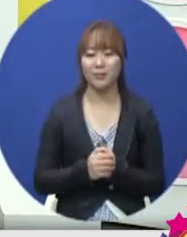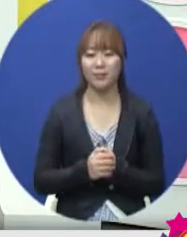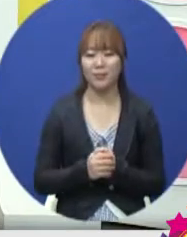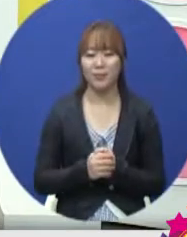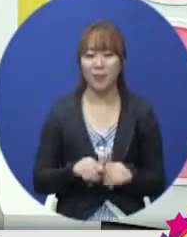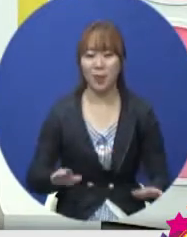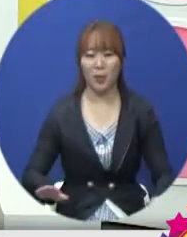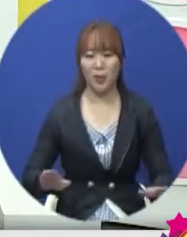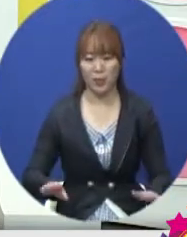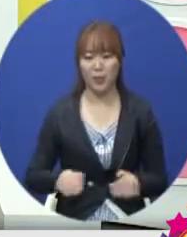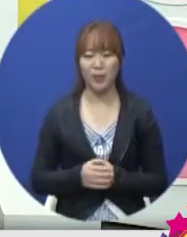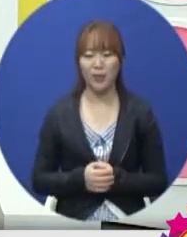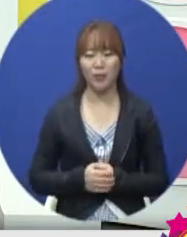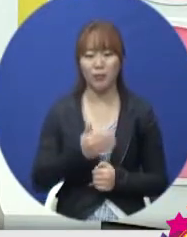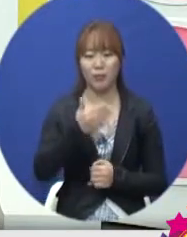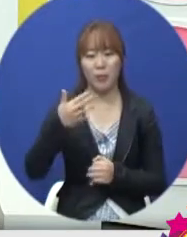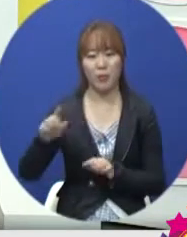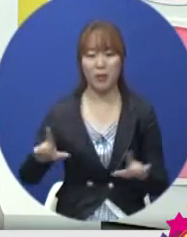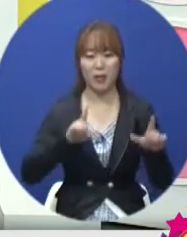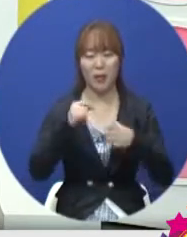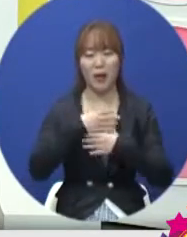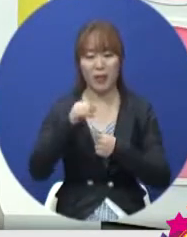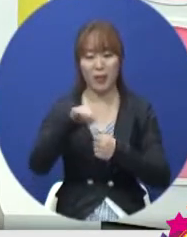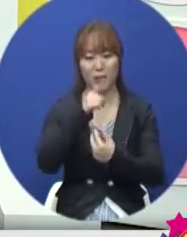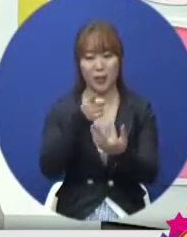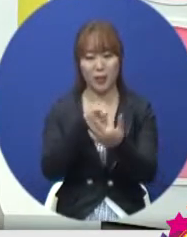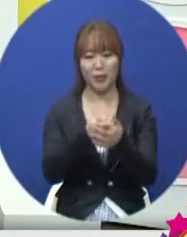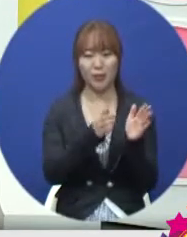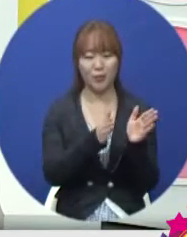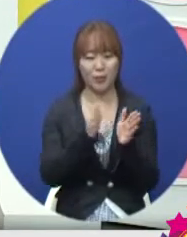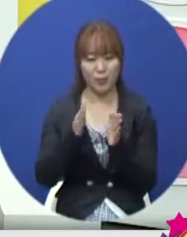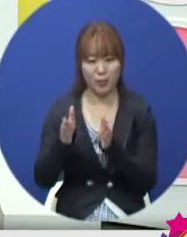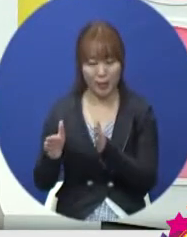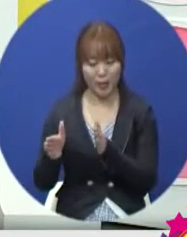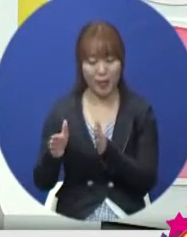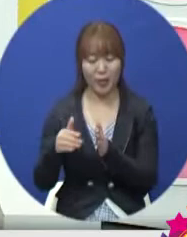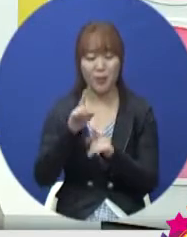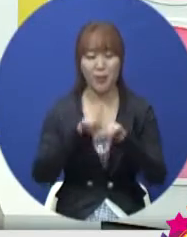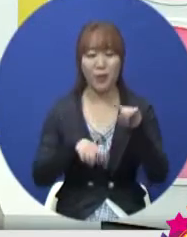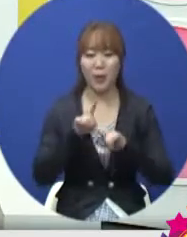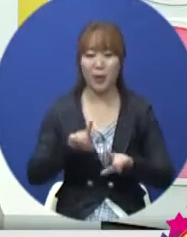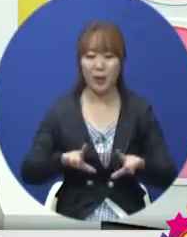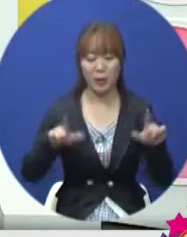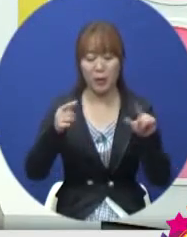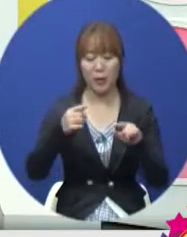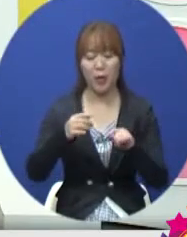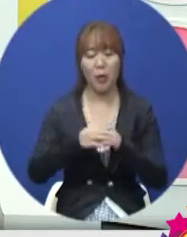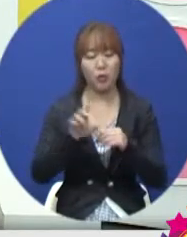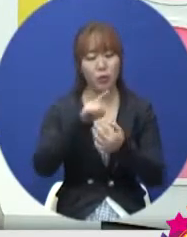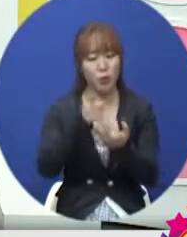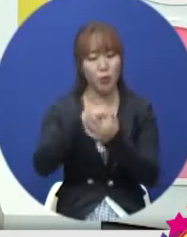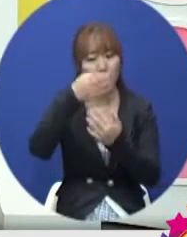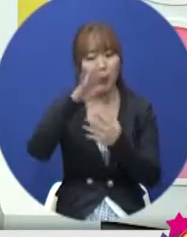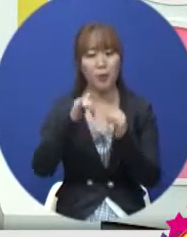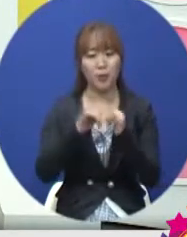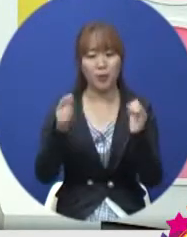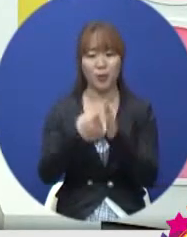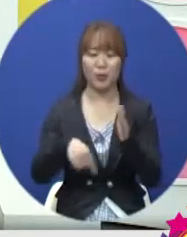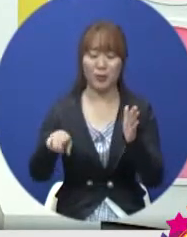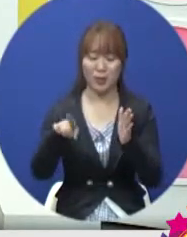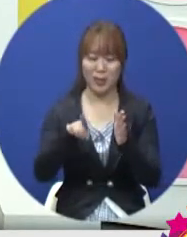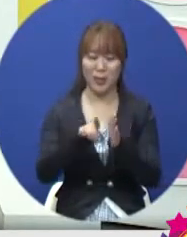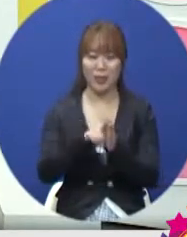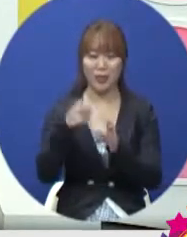네네. 자, 오늘 또 9988 생활안전 퀴즈를 준비하고 있는 목요일인데요. 네. 퀴즈 못 보신 분들을 위해서 다시 한번 보고 다음